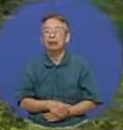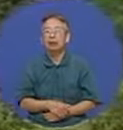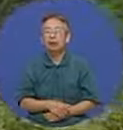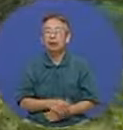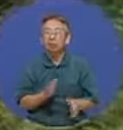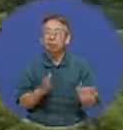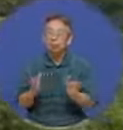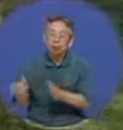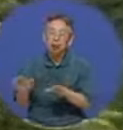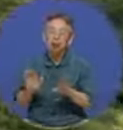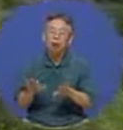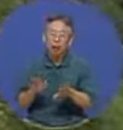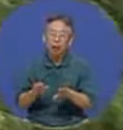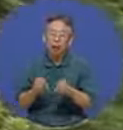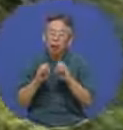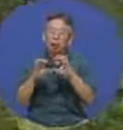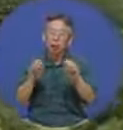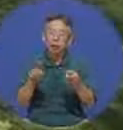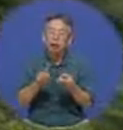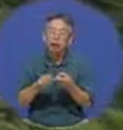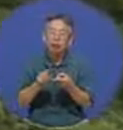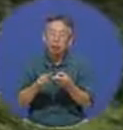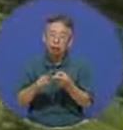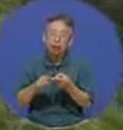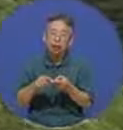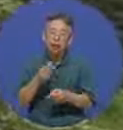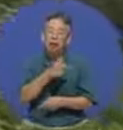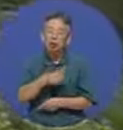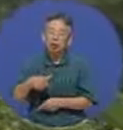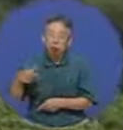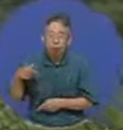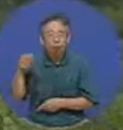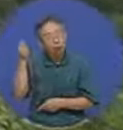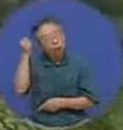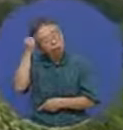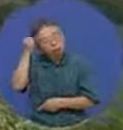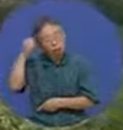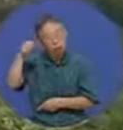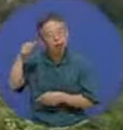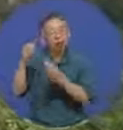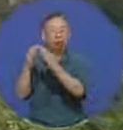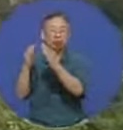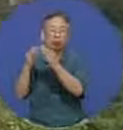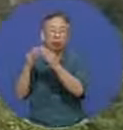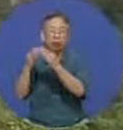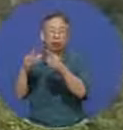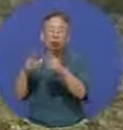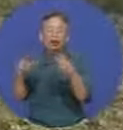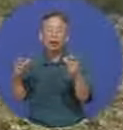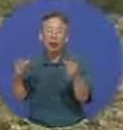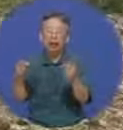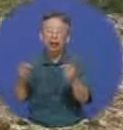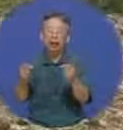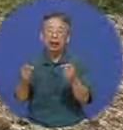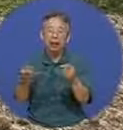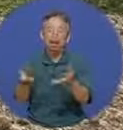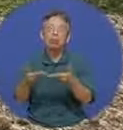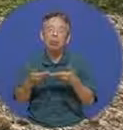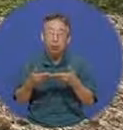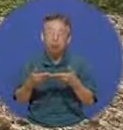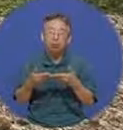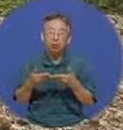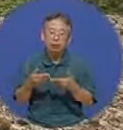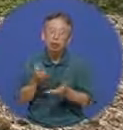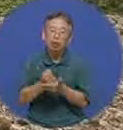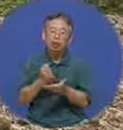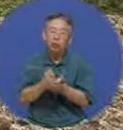さて、このキャンペーンに合わせて熊野三山周辺旅館のペア宿泊券などが当たる熊野三山巡拝スタンプラリーも